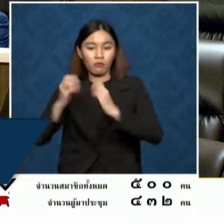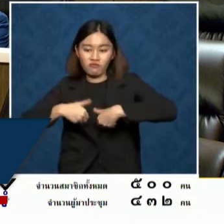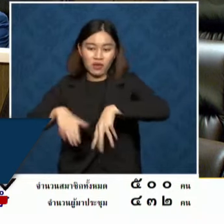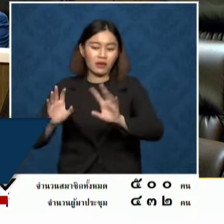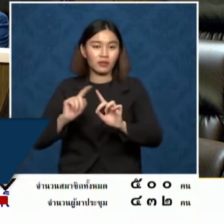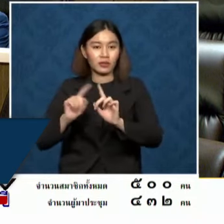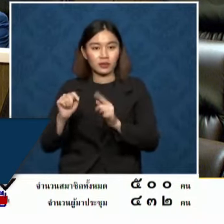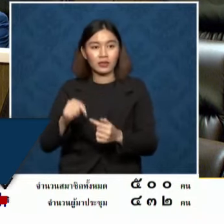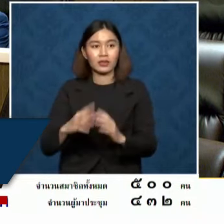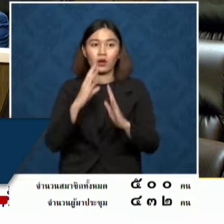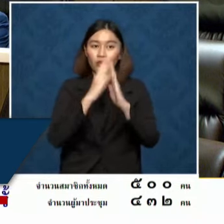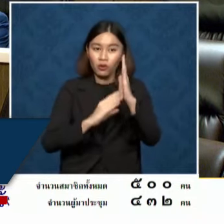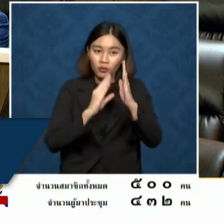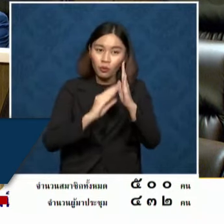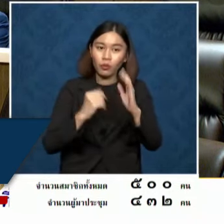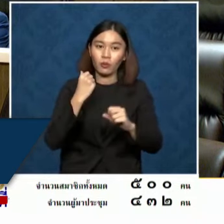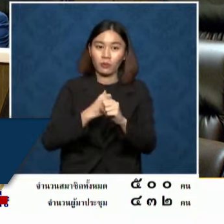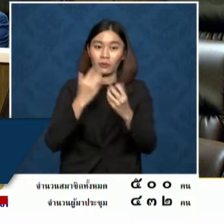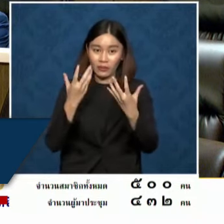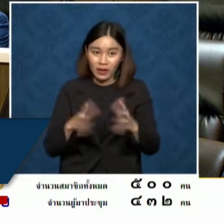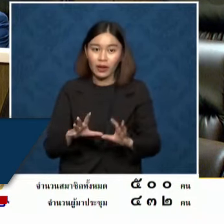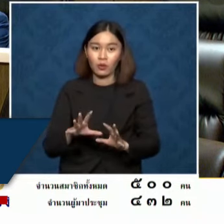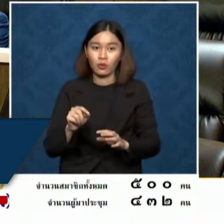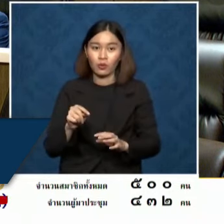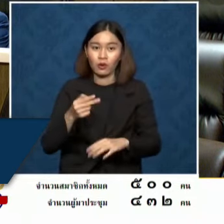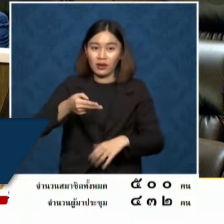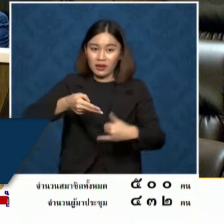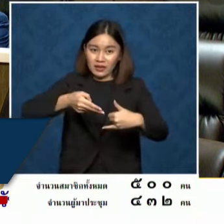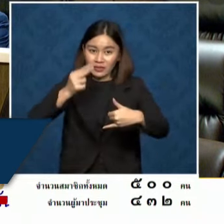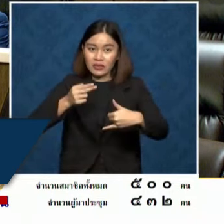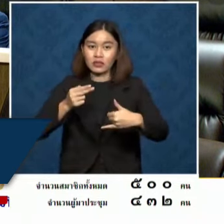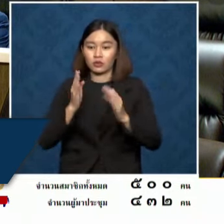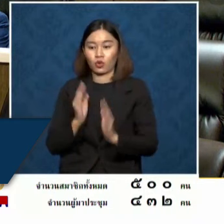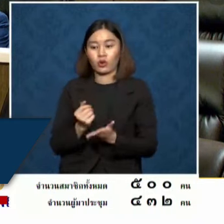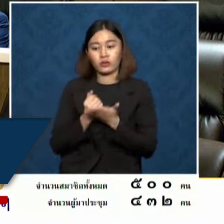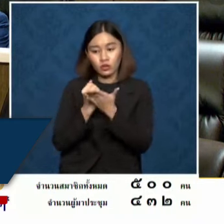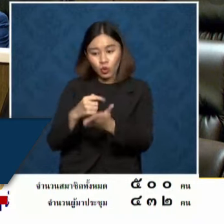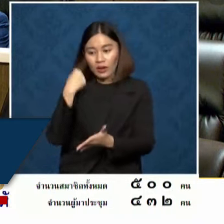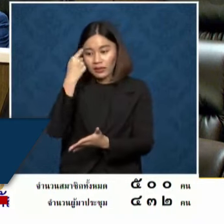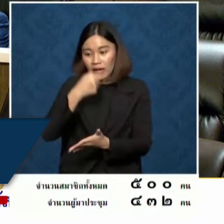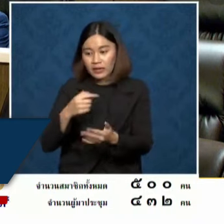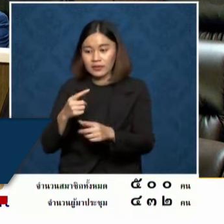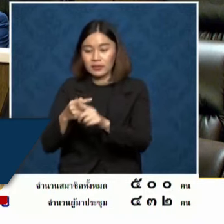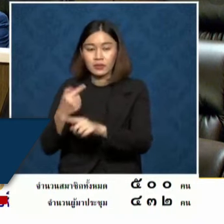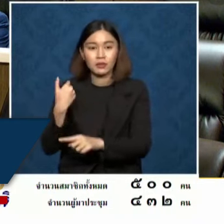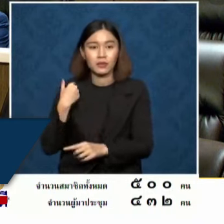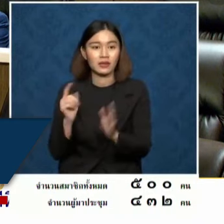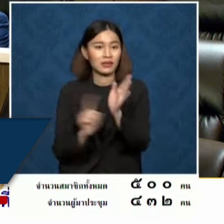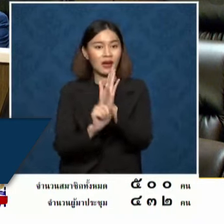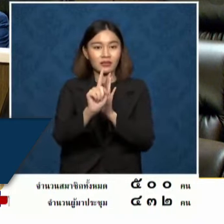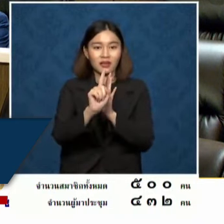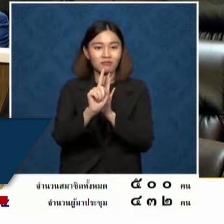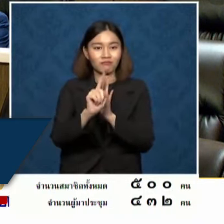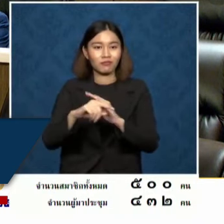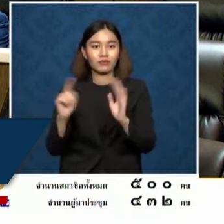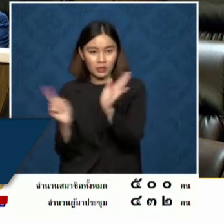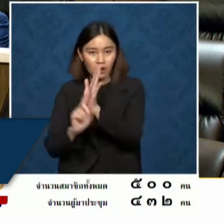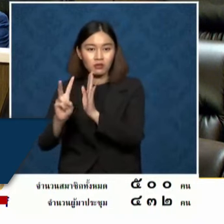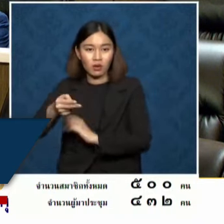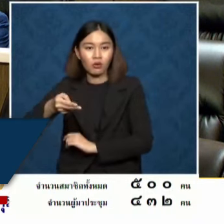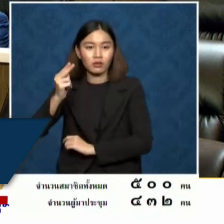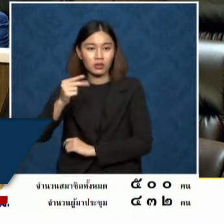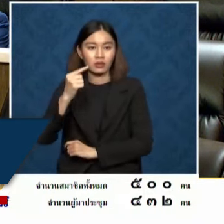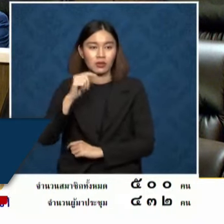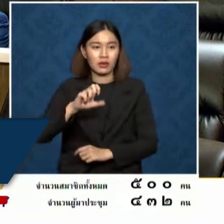นี่ฝึกอบรมแล้วเหรอครับยิงคนที่เข้าไปช่วยผู้ได้รับบาดเจ็บและไม่ใช่แค่ครั้งเดียวครับยิงถึง 2ครั้ง